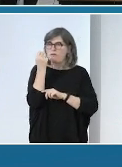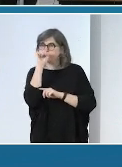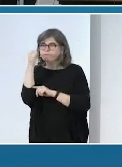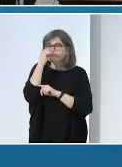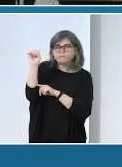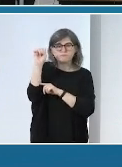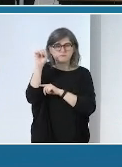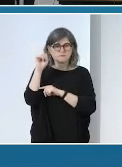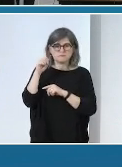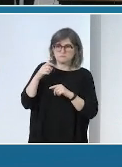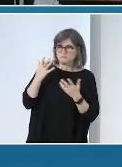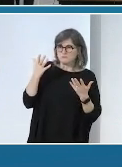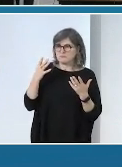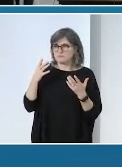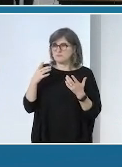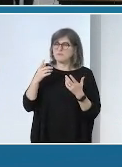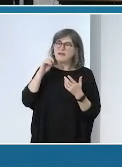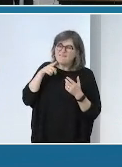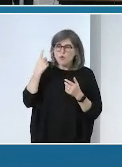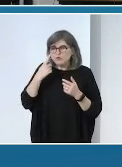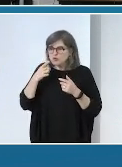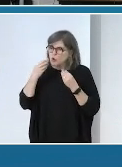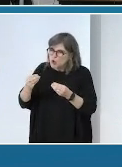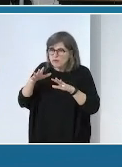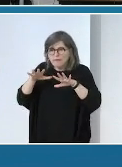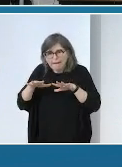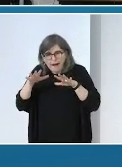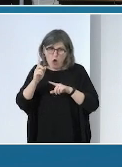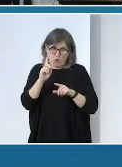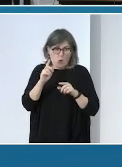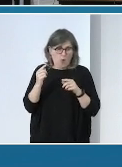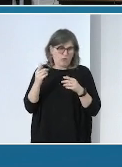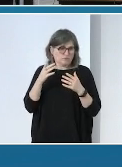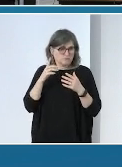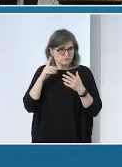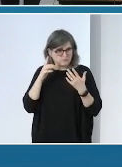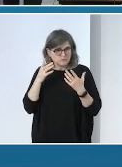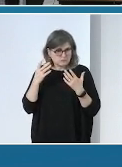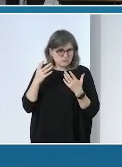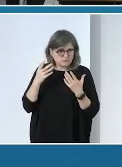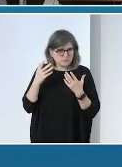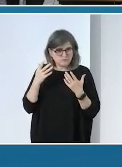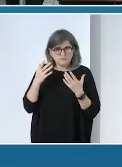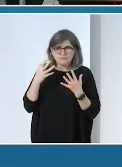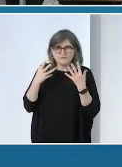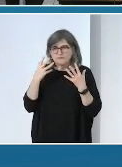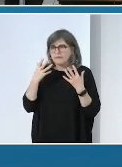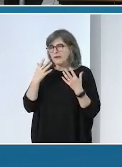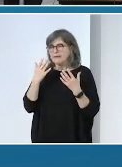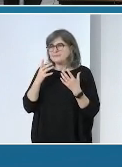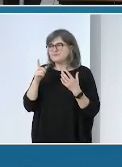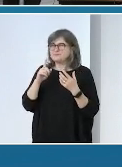veut pas dire qu'il ne faut pas lui faire faire des mouvements lents. Voilà, c'est un peu